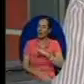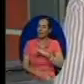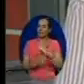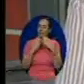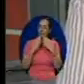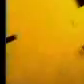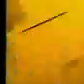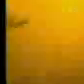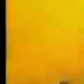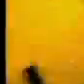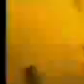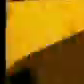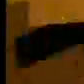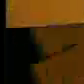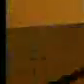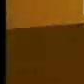מאוד מודה לך.